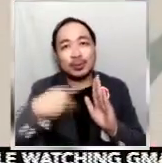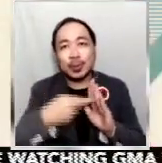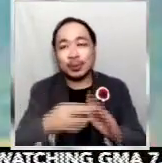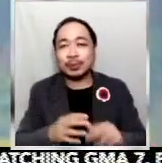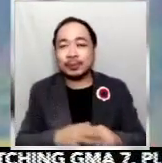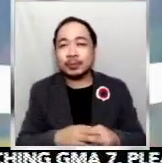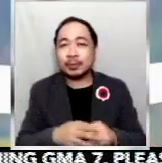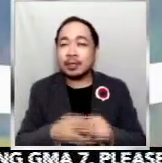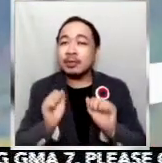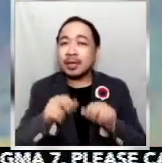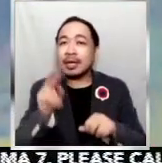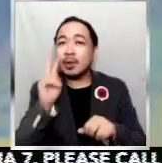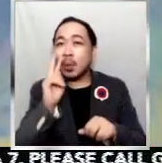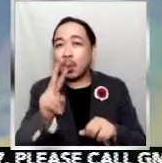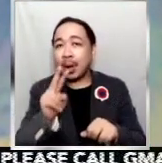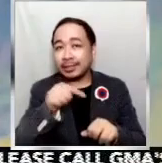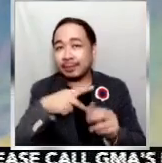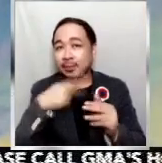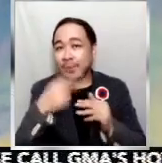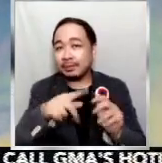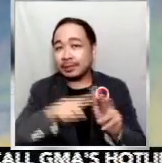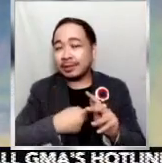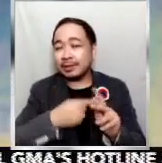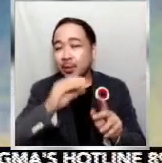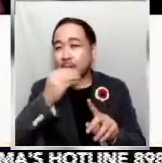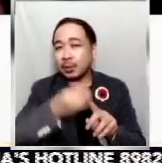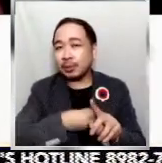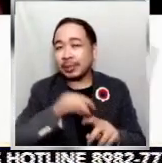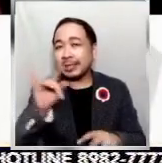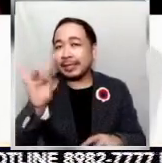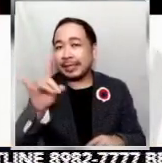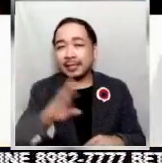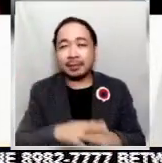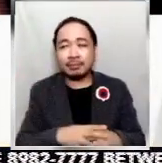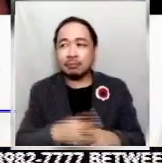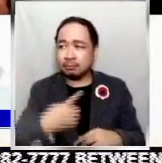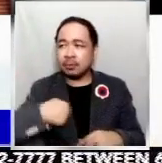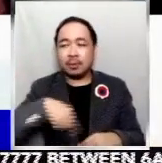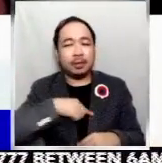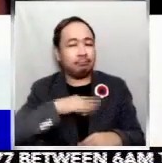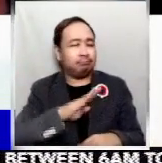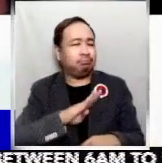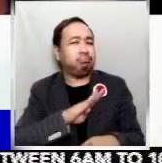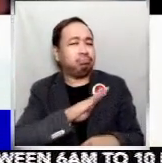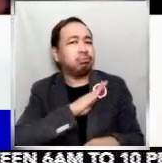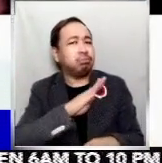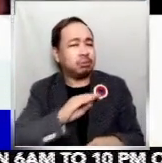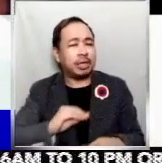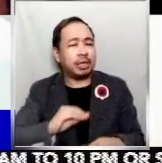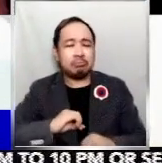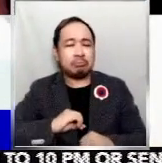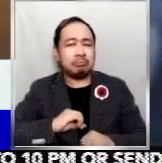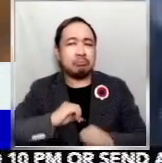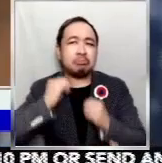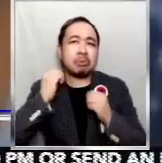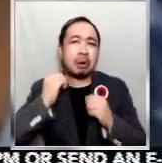Say Goodbye sa October 18. Very confident kami and very proud kami sa nagawa na lahat ng effort